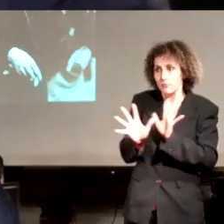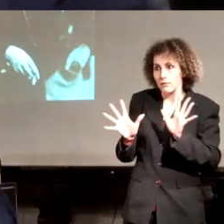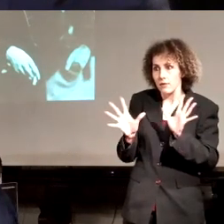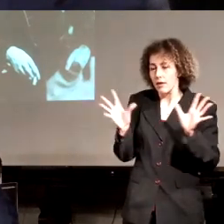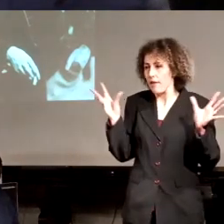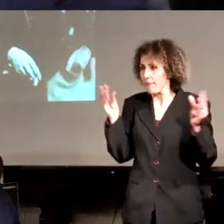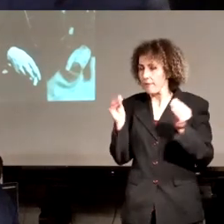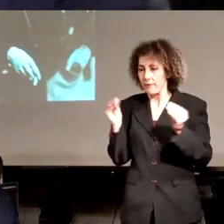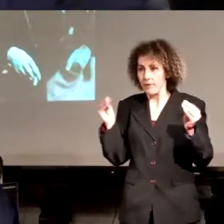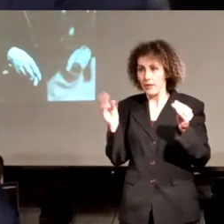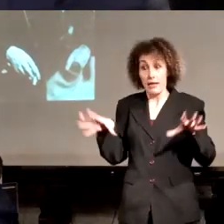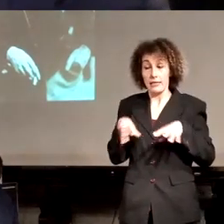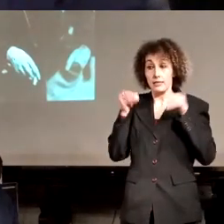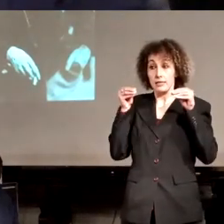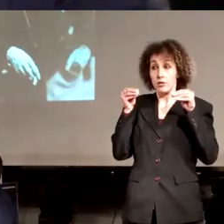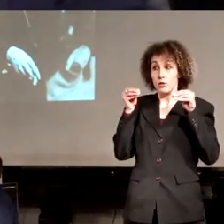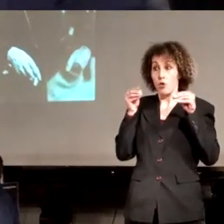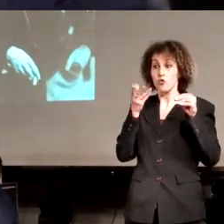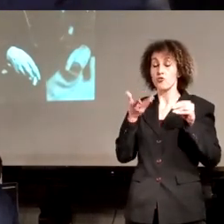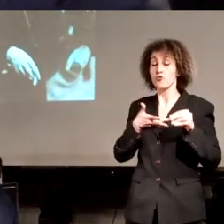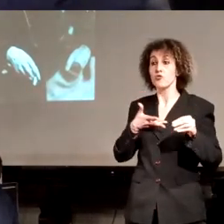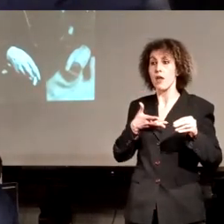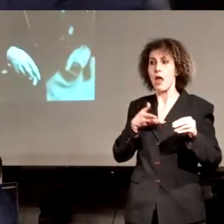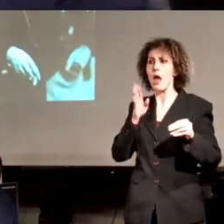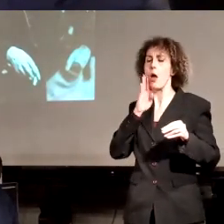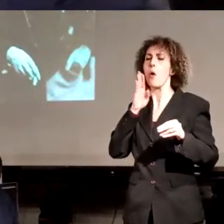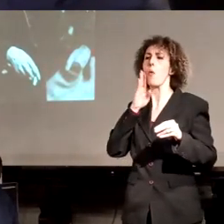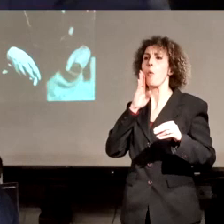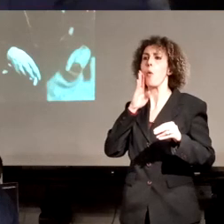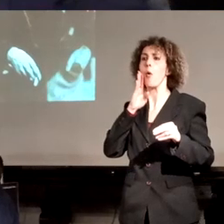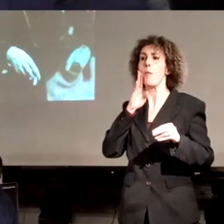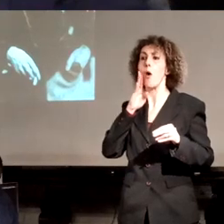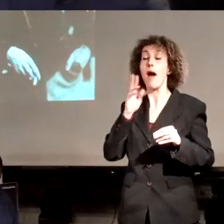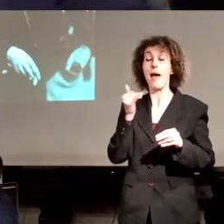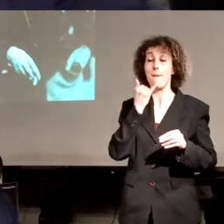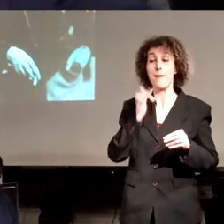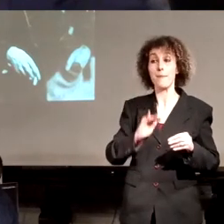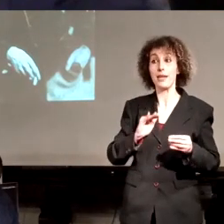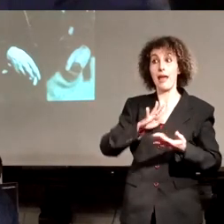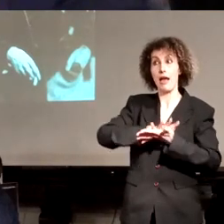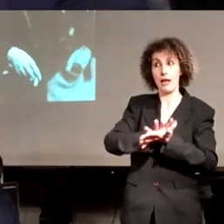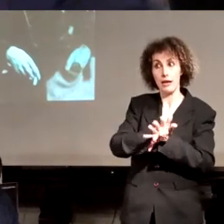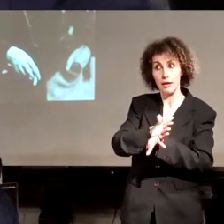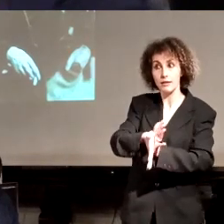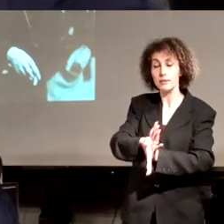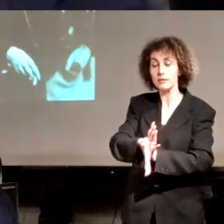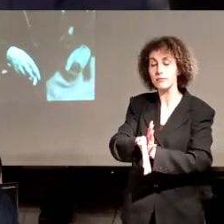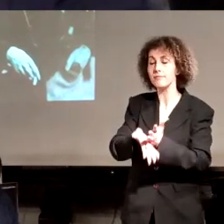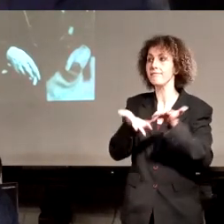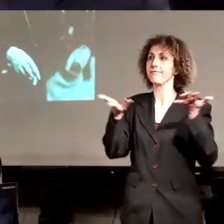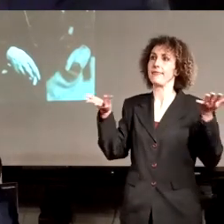all'inizio quando compare questo strano essere che calpesta la bambina ma insomma sarebbe